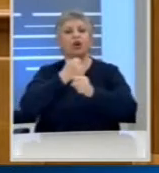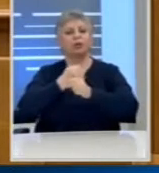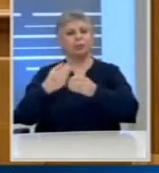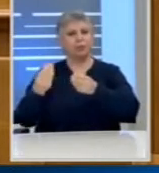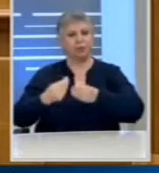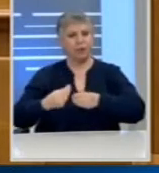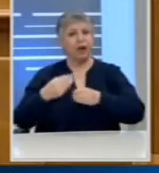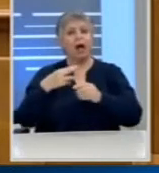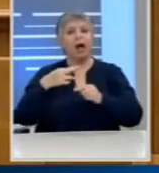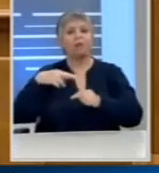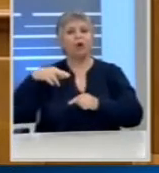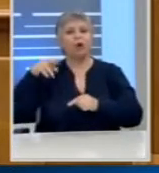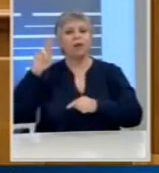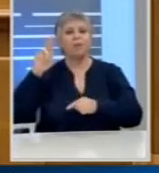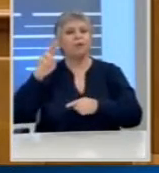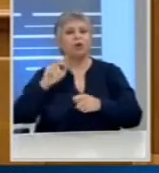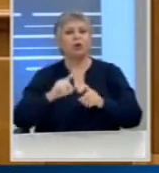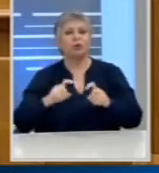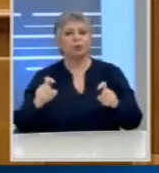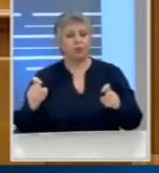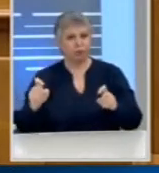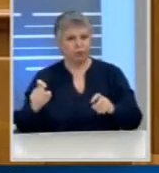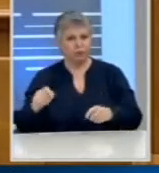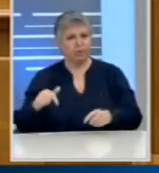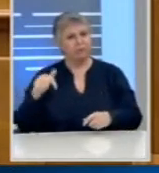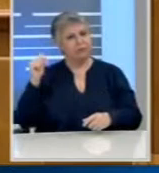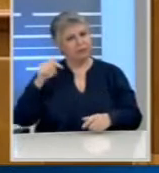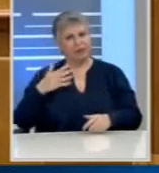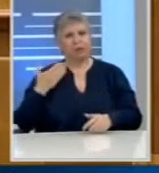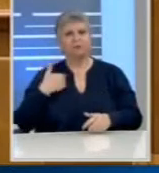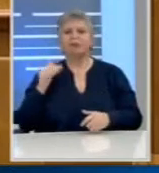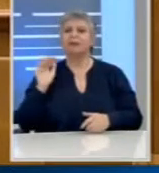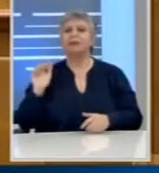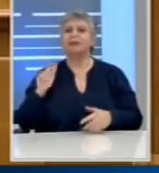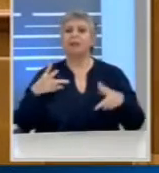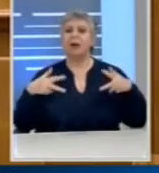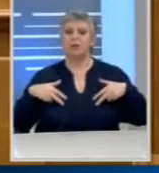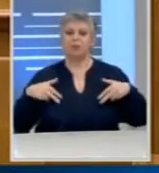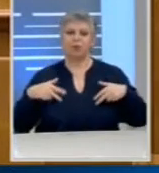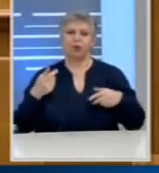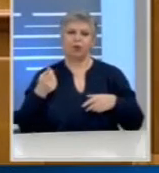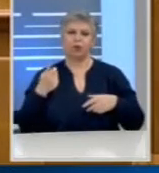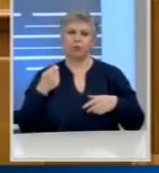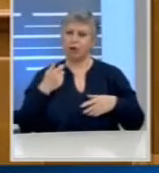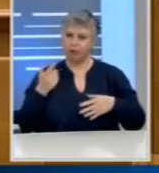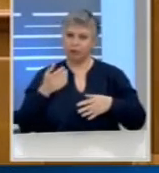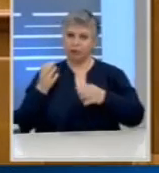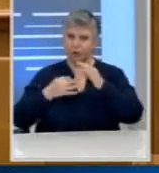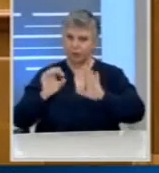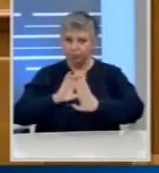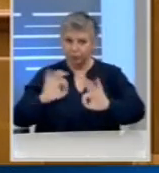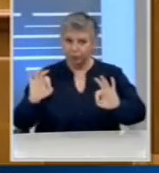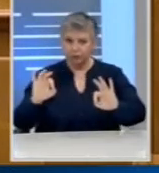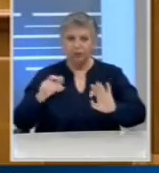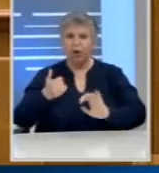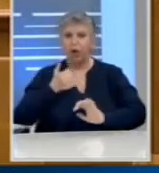επιτόκιο λοιπόν των δεκαετών ομολόγων, και μάλιστα ζήτησε και από τον Υπουργό Οικονομικών να μου το επιβεβαιώσει για να μην κάνω κανένα λάθος. Αυτή τη